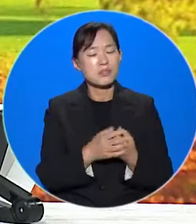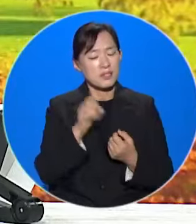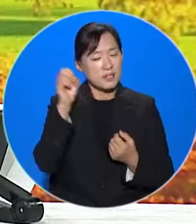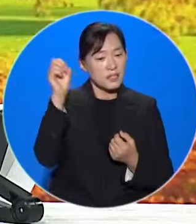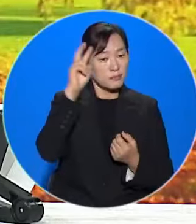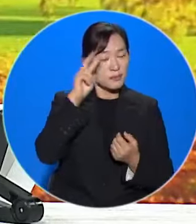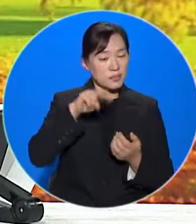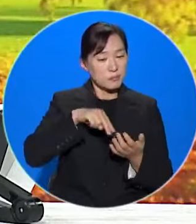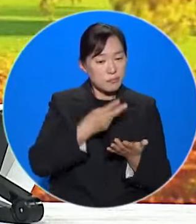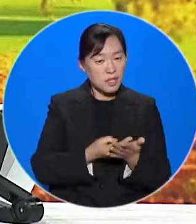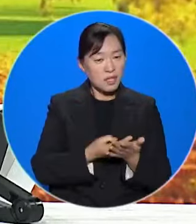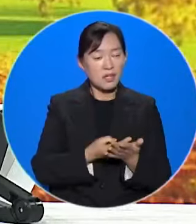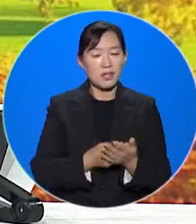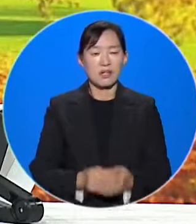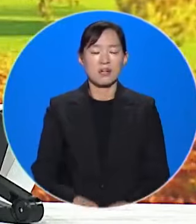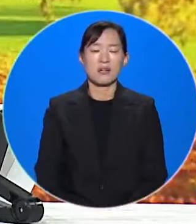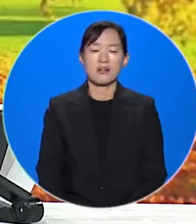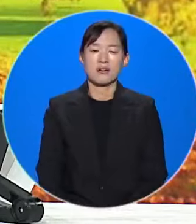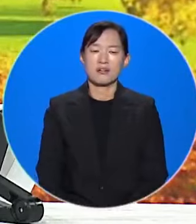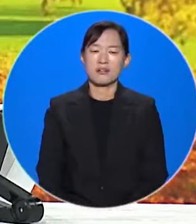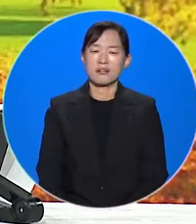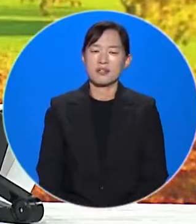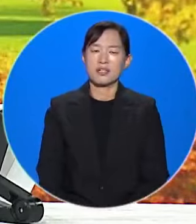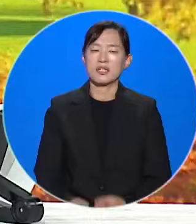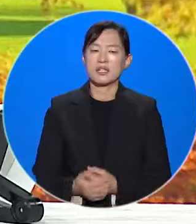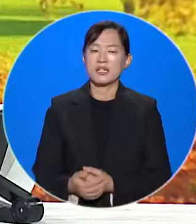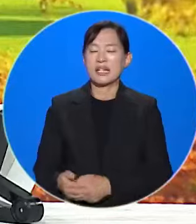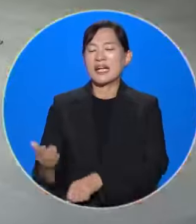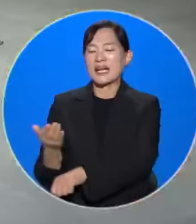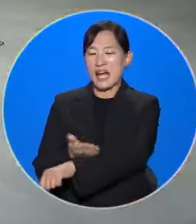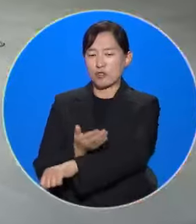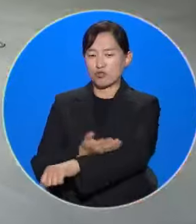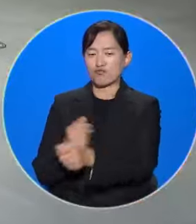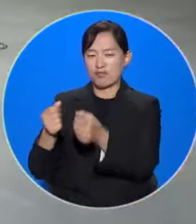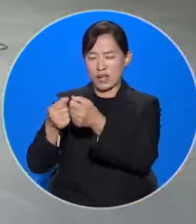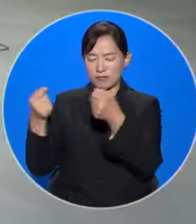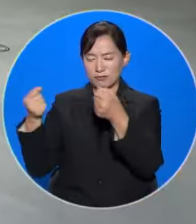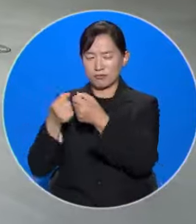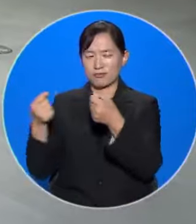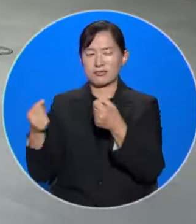갑자기 쓰러지셨어요? 가구 대리점을 했거든요, 지금. 네.